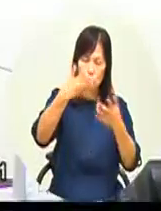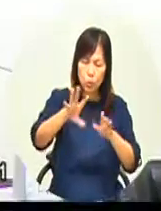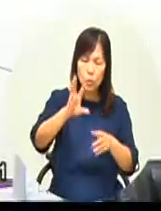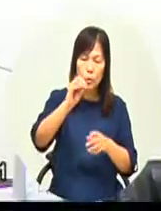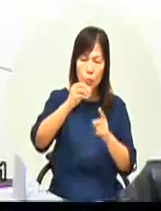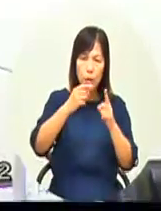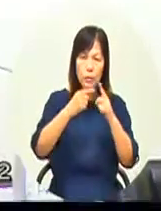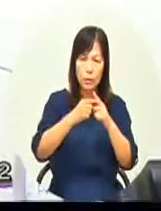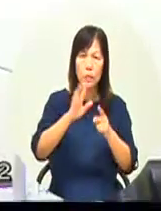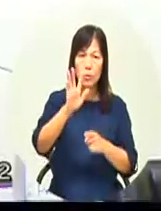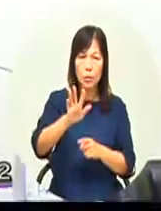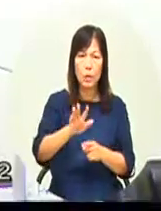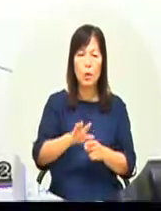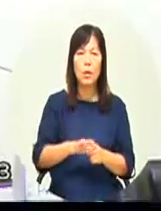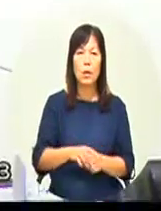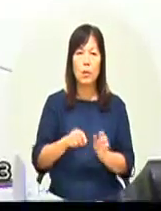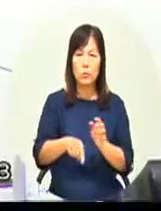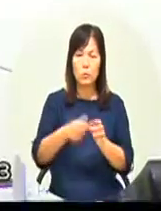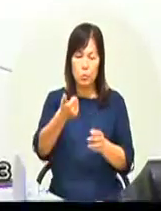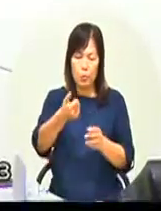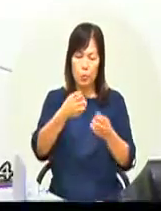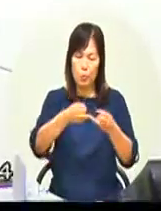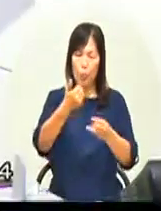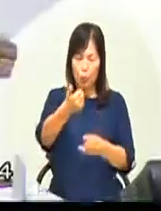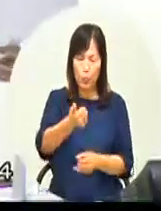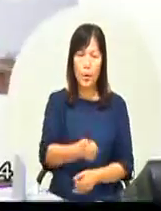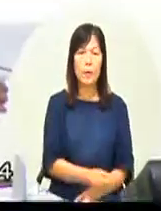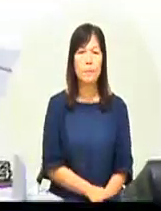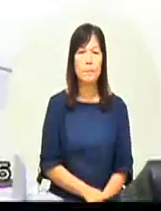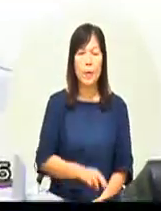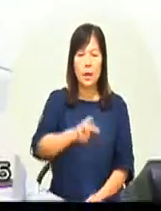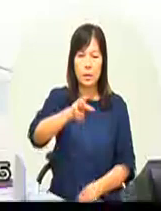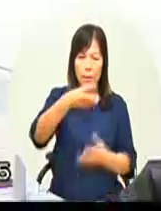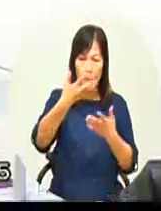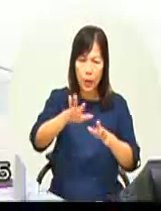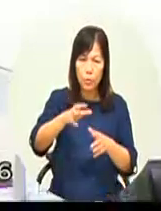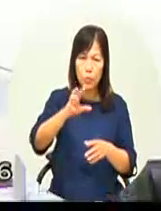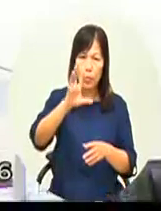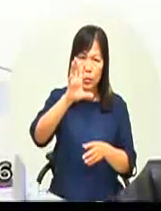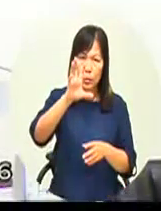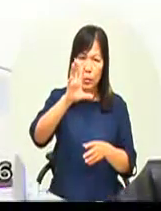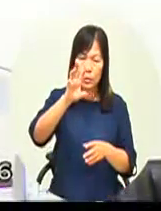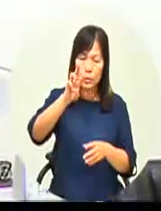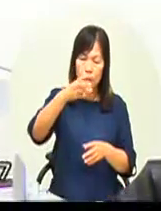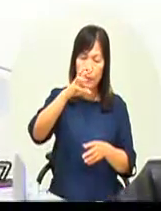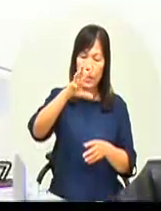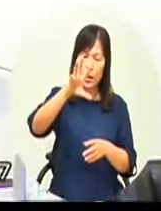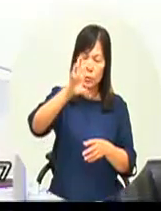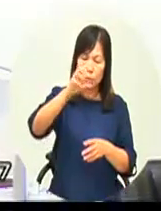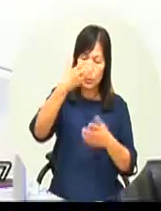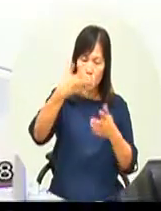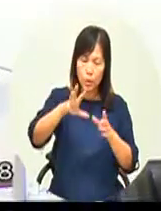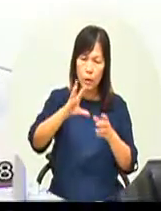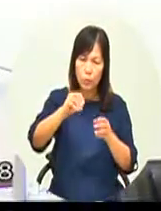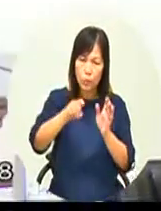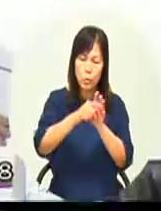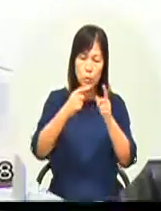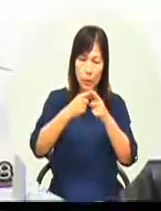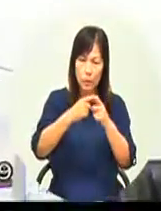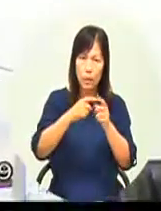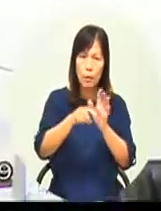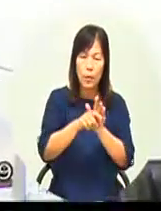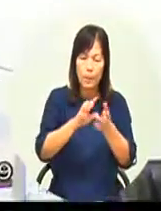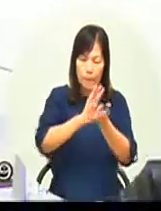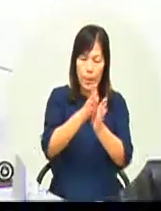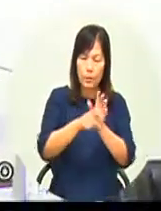390多万人哈，这是一个非常好的一个成绩。那这390多万人的一个次数，如果好好的把它作为一个发展